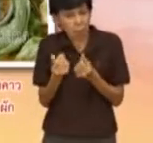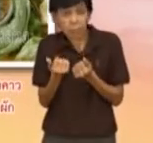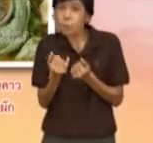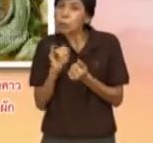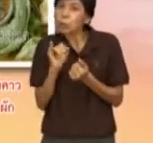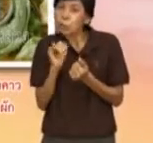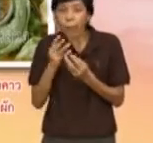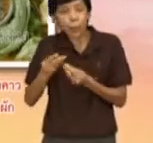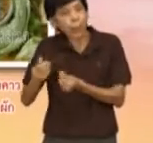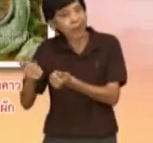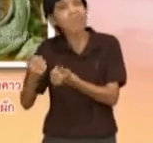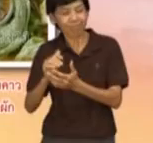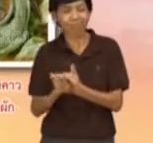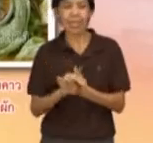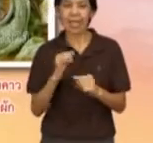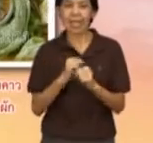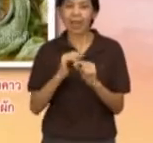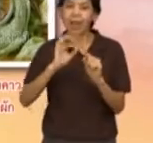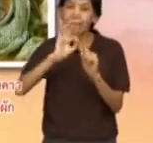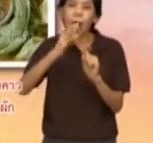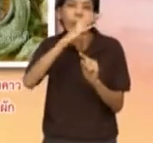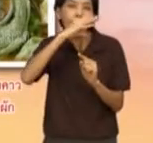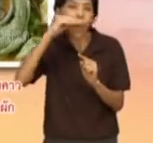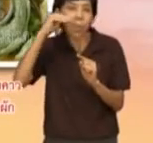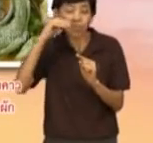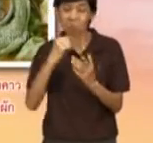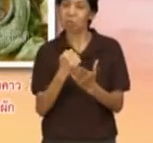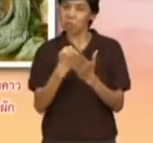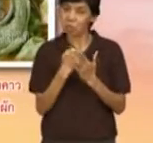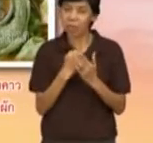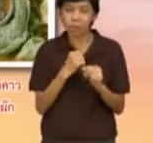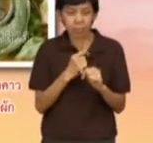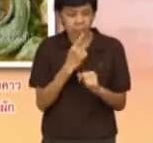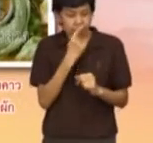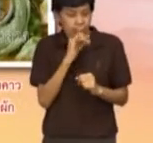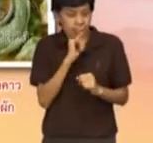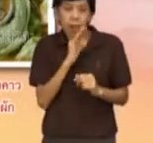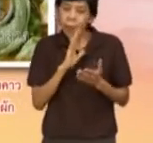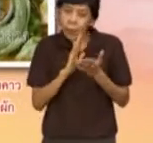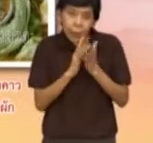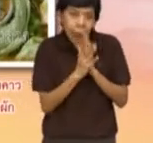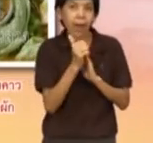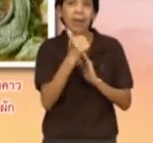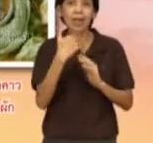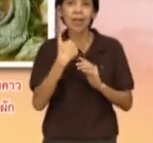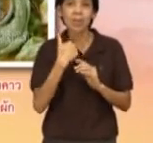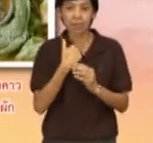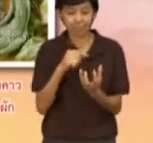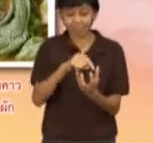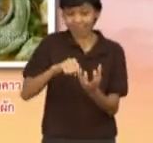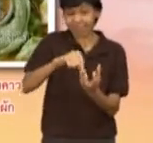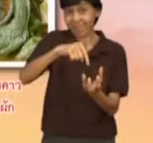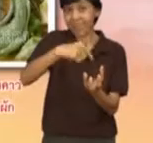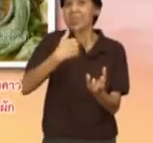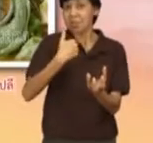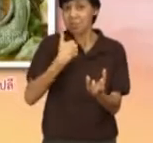ได้ดีเลยค่ะแล้วใบโหระพานะคะก็ช่วยทั้งดับคาวและขับลมด้วยค่ะในห่อหมกนั้นเรา